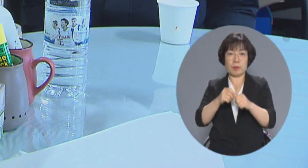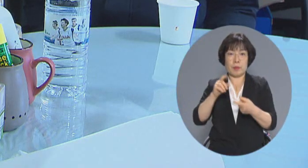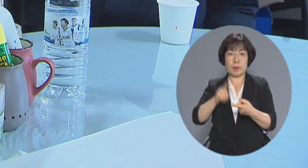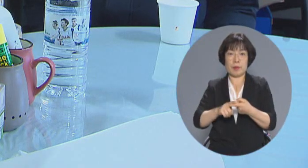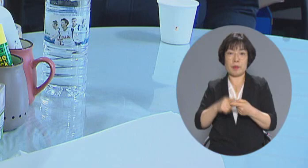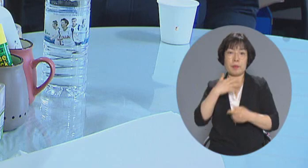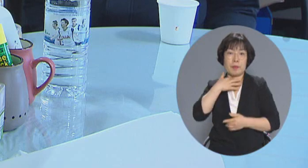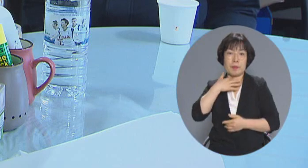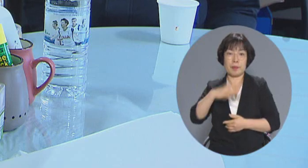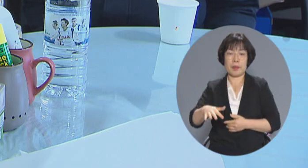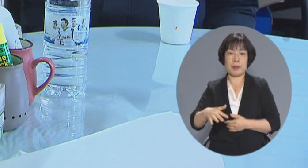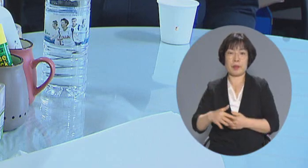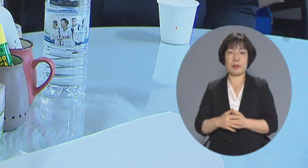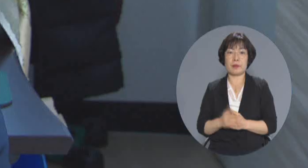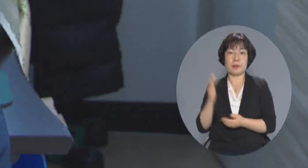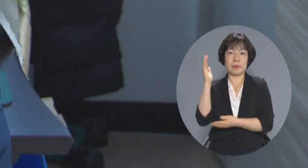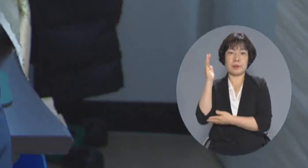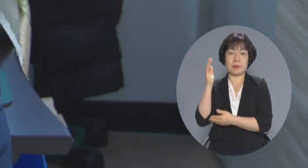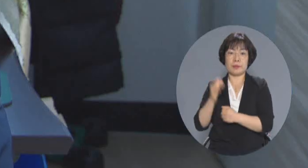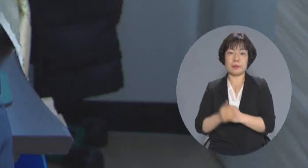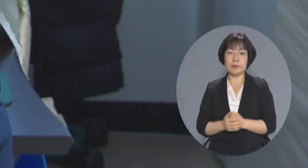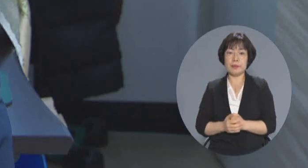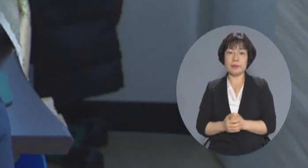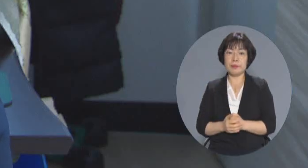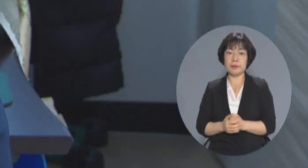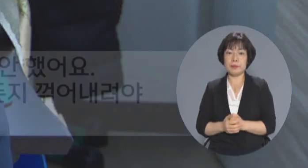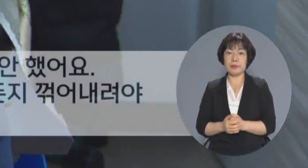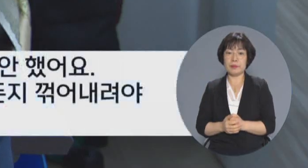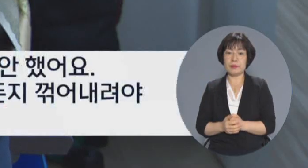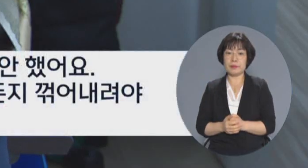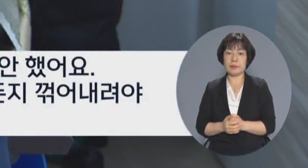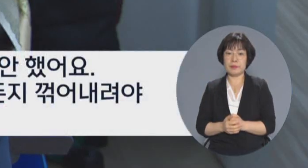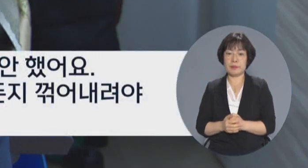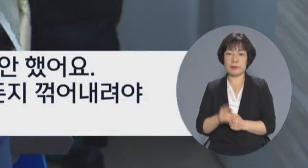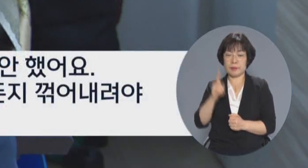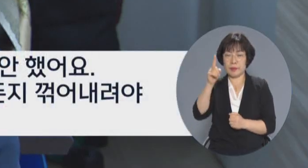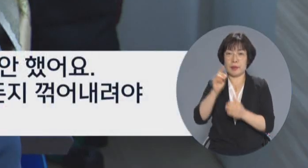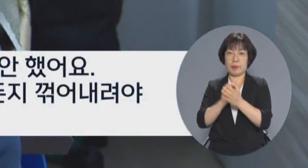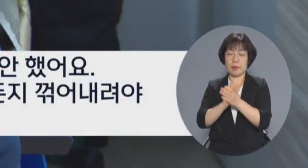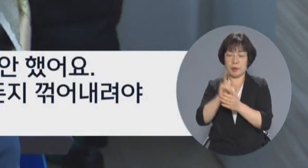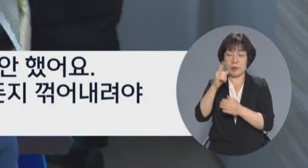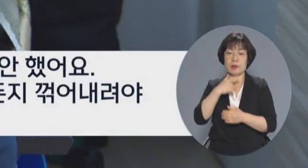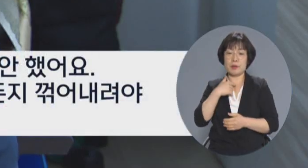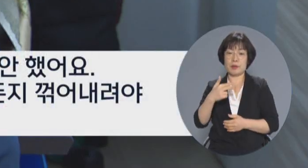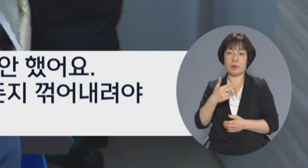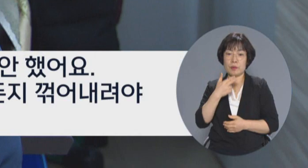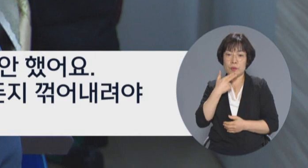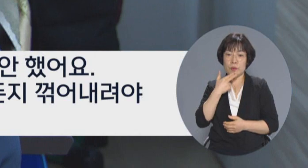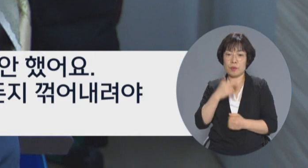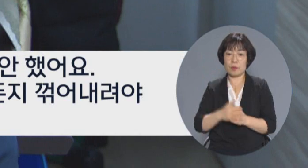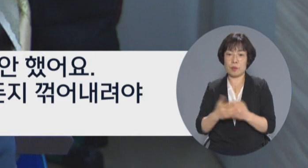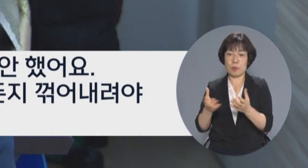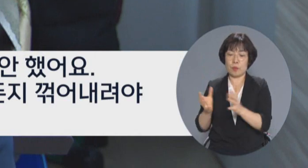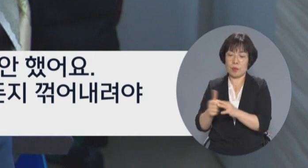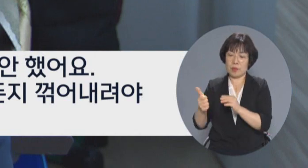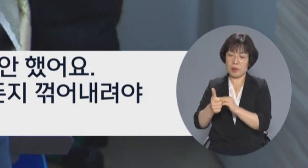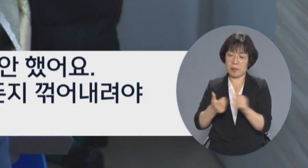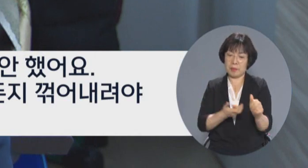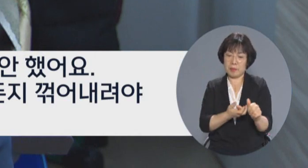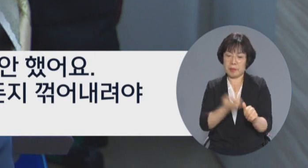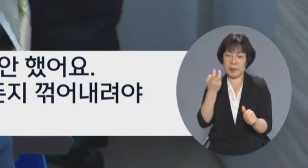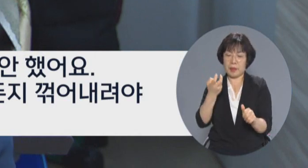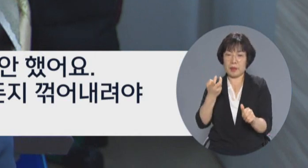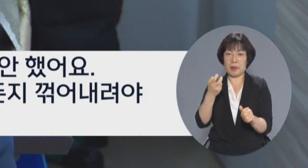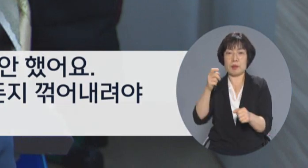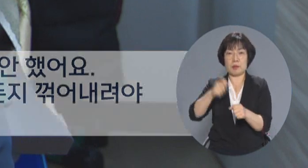사실이 아니라고 해명했습니다. 정말 저는 하루 종일 그런 일을 하도 안 했어요. 회장을 어떻게 하든지 꺾어 내려야 되겠다.